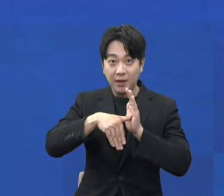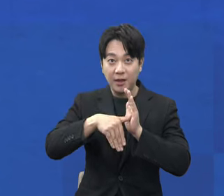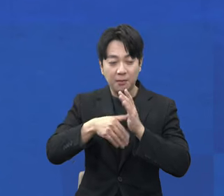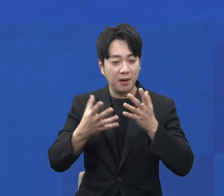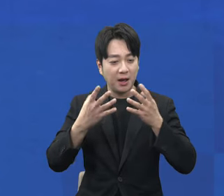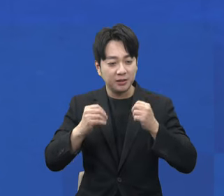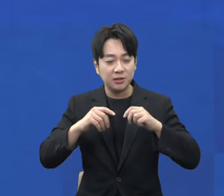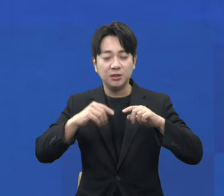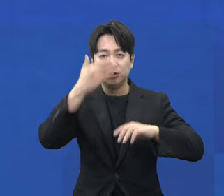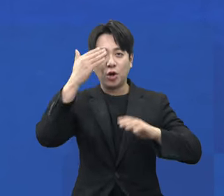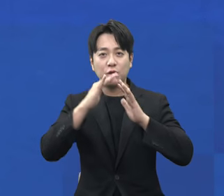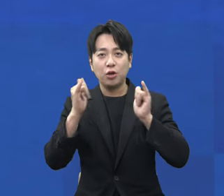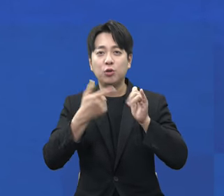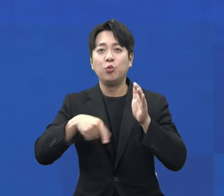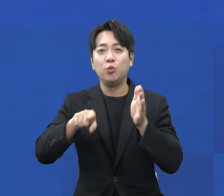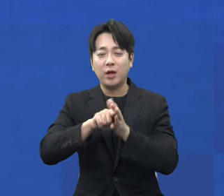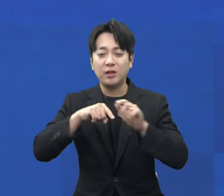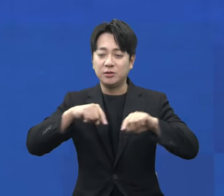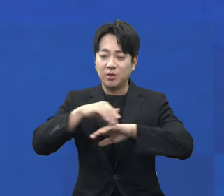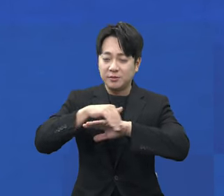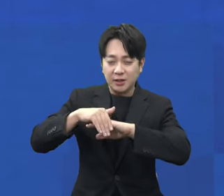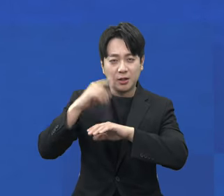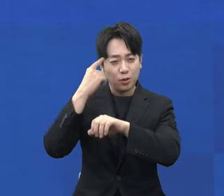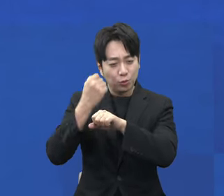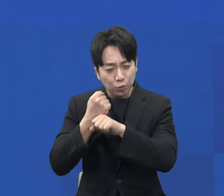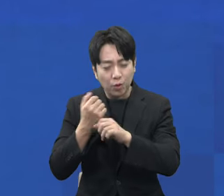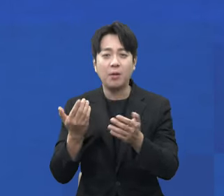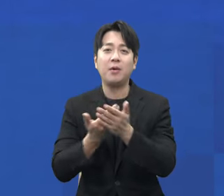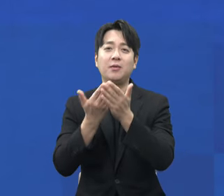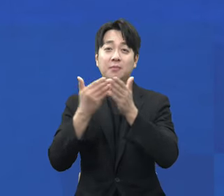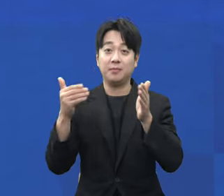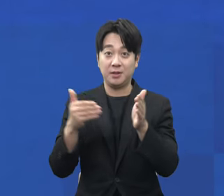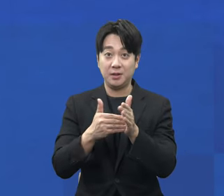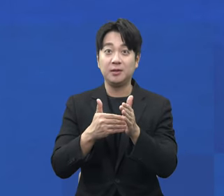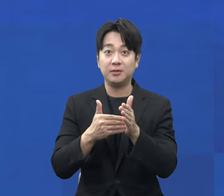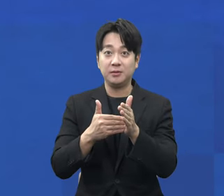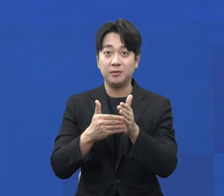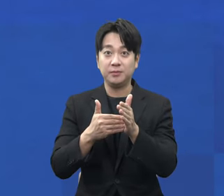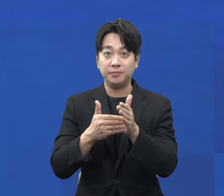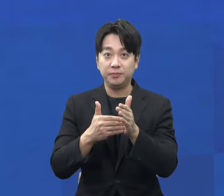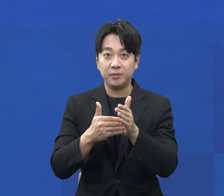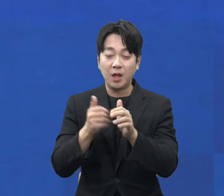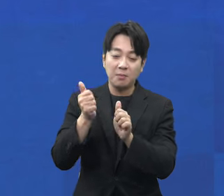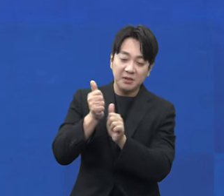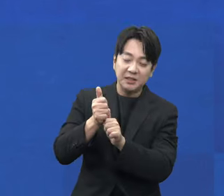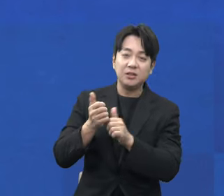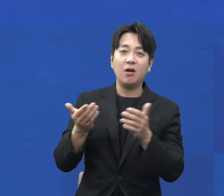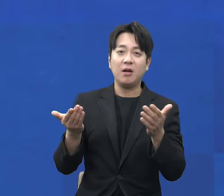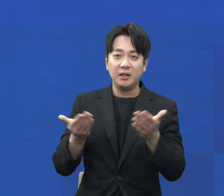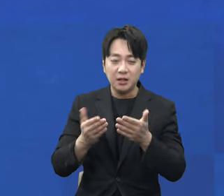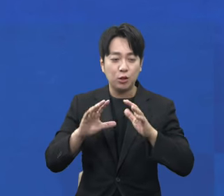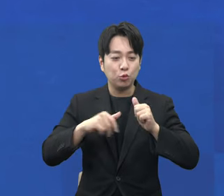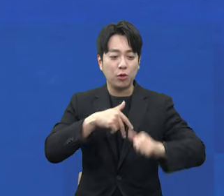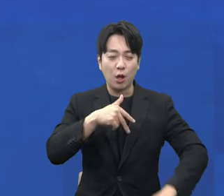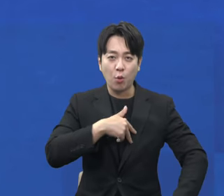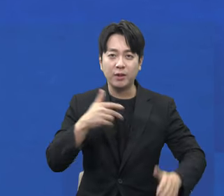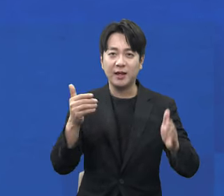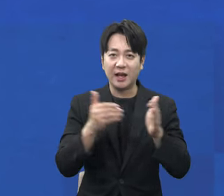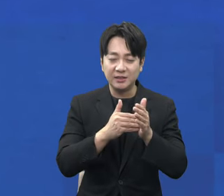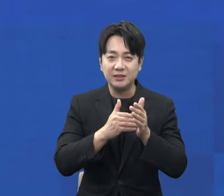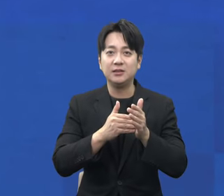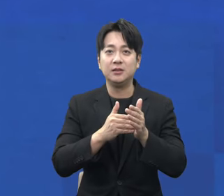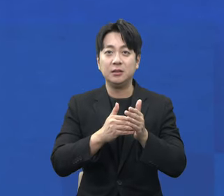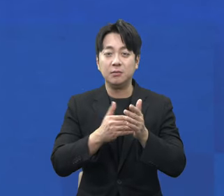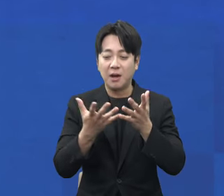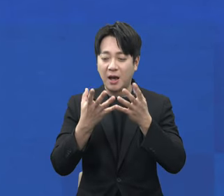발굴하고 추진해왔습니다. 청년비서관으로, 보좌진으로, 그리고 국회의원으로 수많은